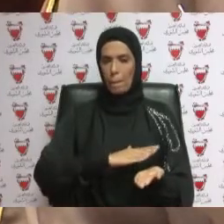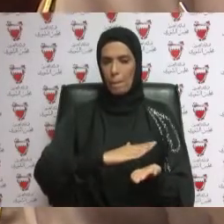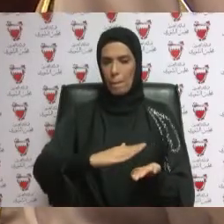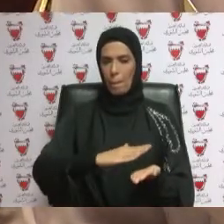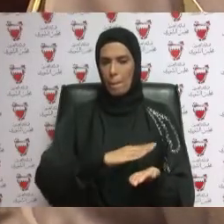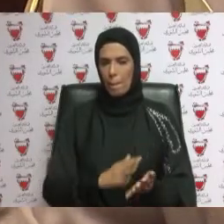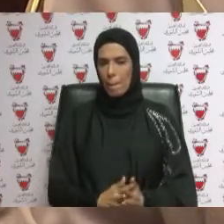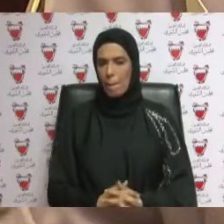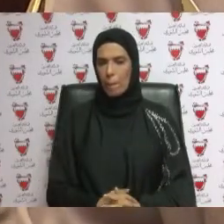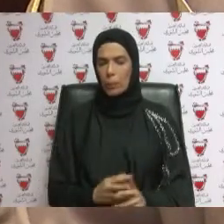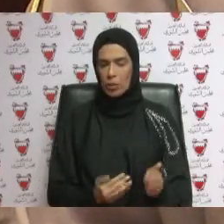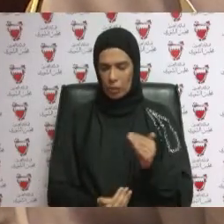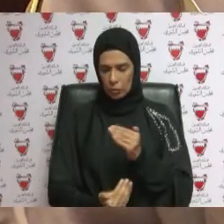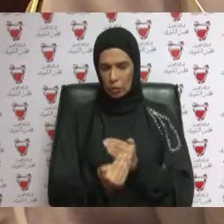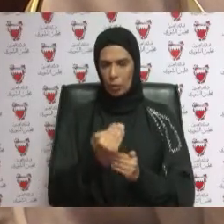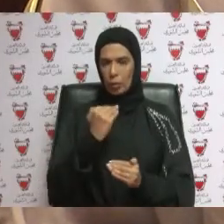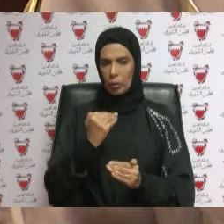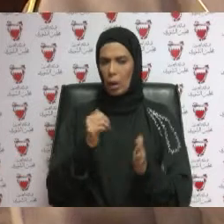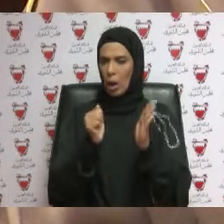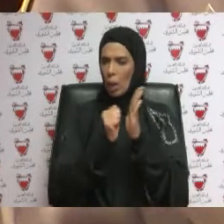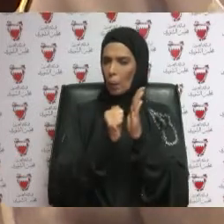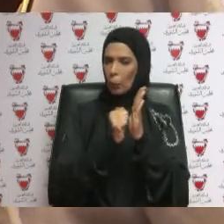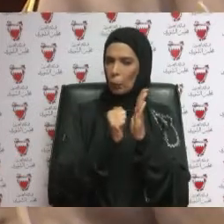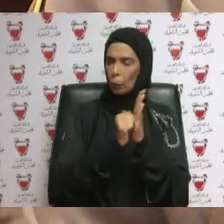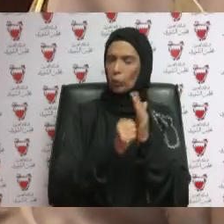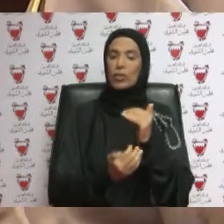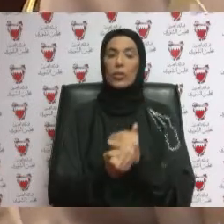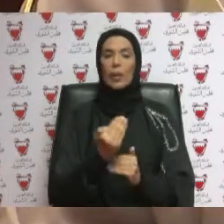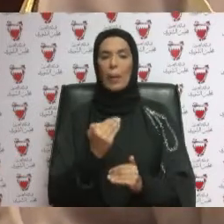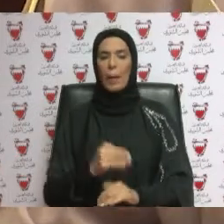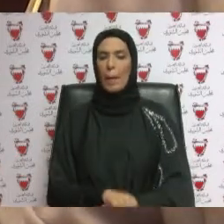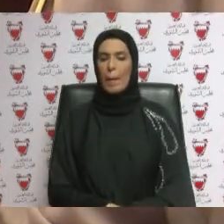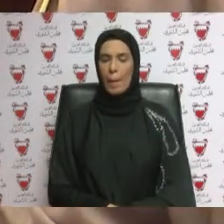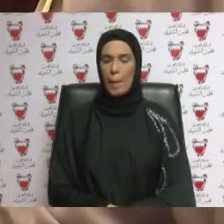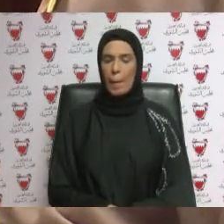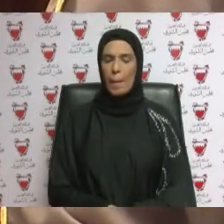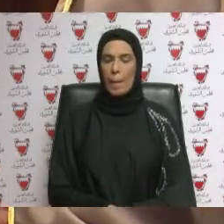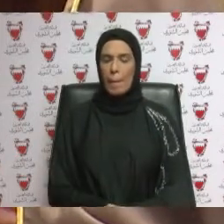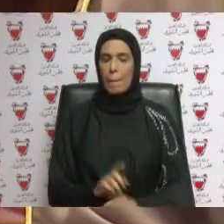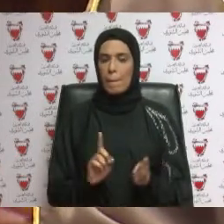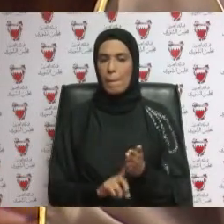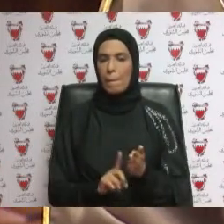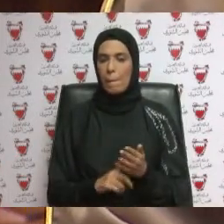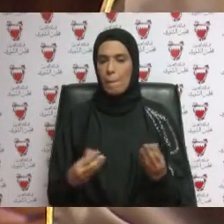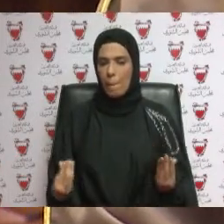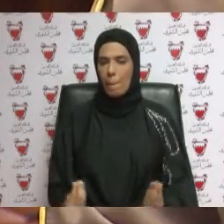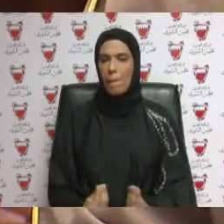هي استحدثت للإسكان. وكل هذا لابد أن يتم مع